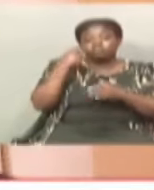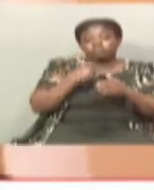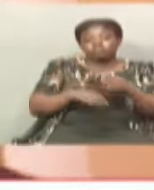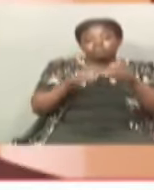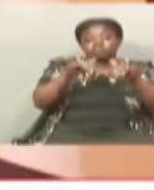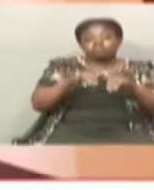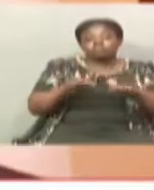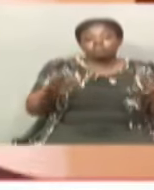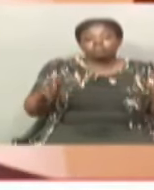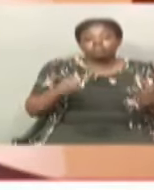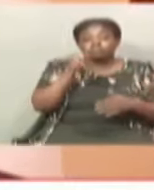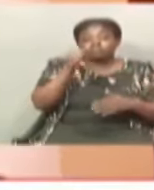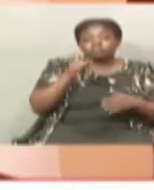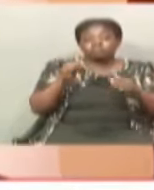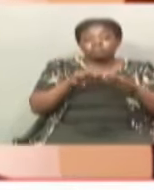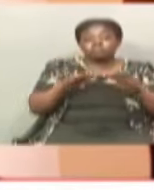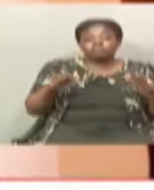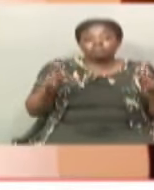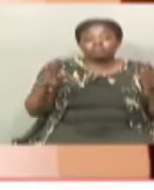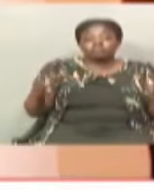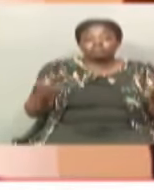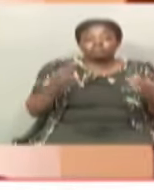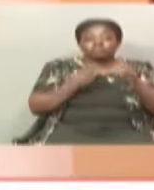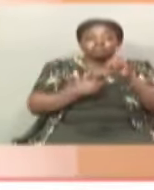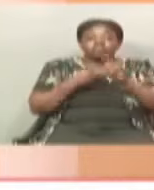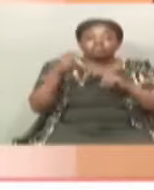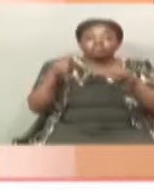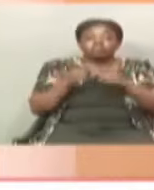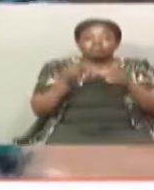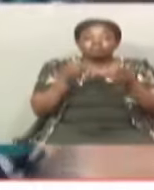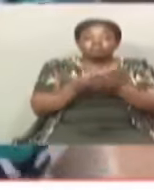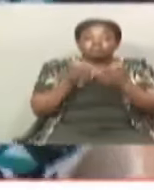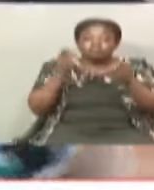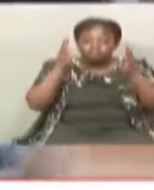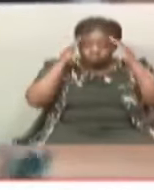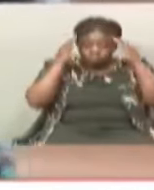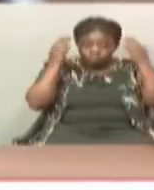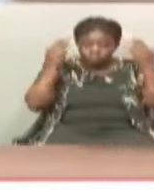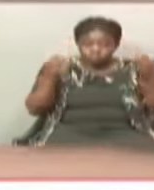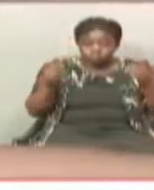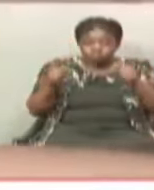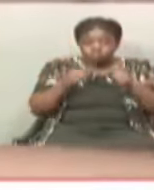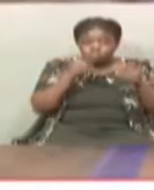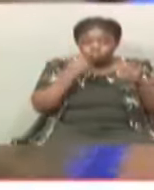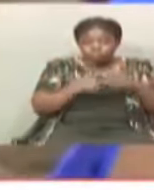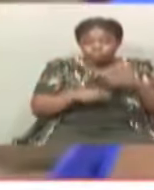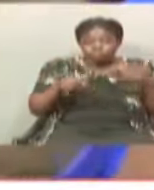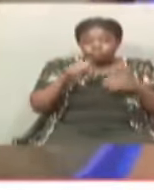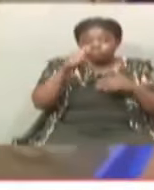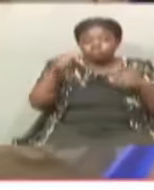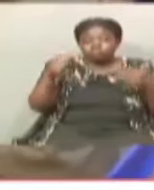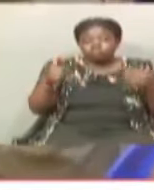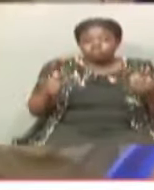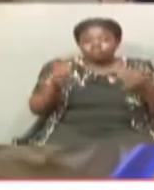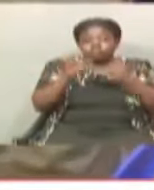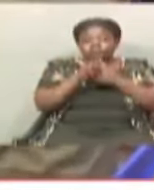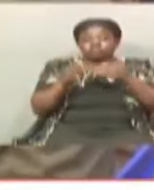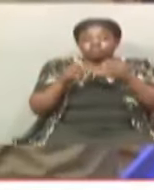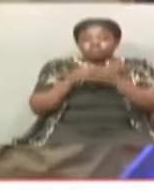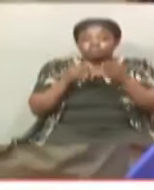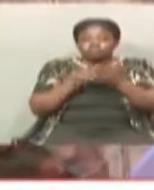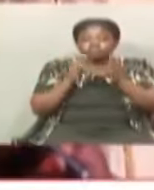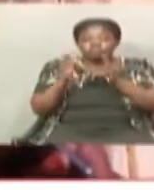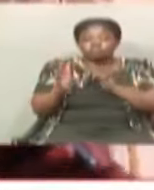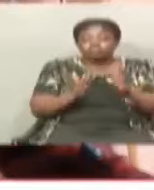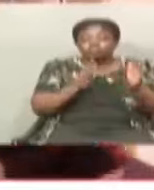muziika batya muzeeyi ku ttaka wano ery'omu Kampala valiyo temugimanyi. Bale balumiza baganda baabo bali emitala w'amayanja okusimbira eteekateeka